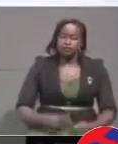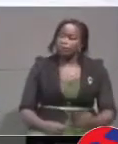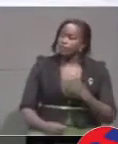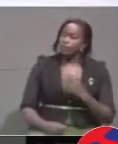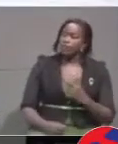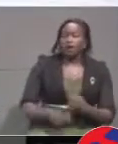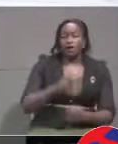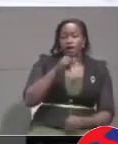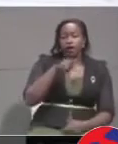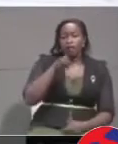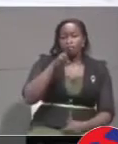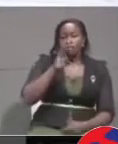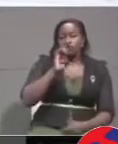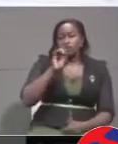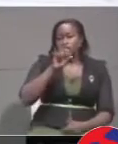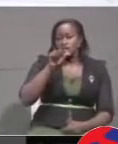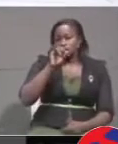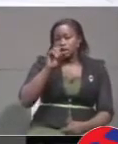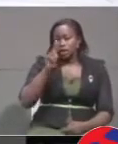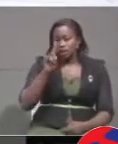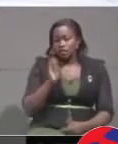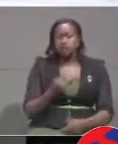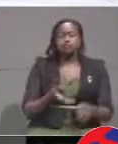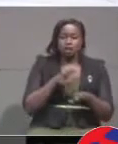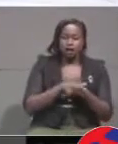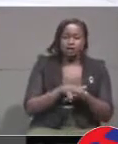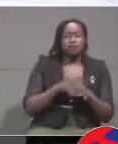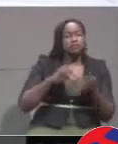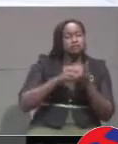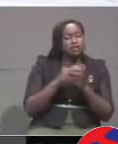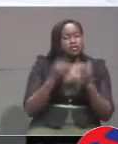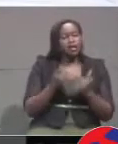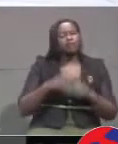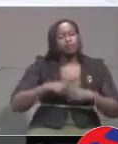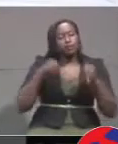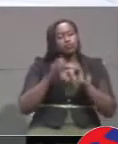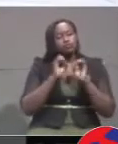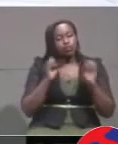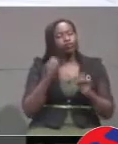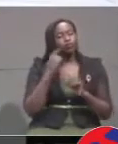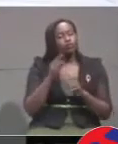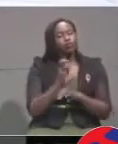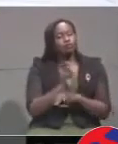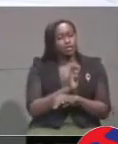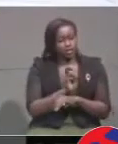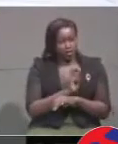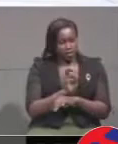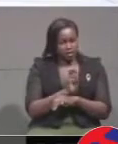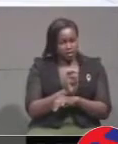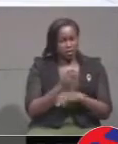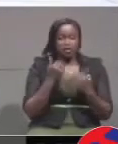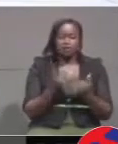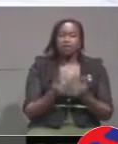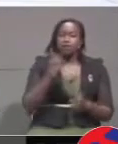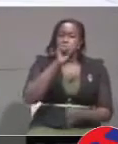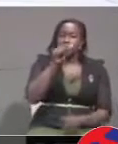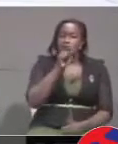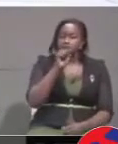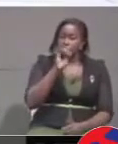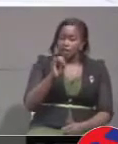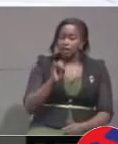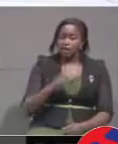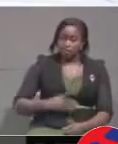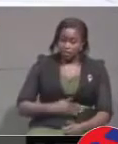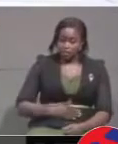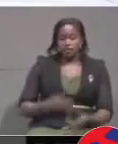Bugorovish. Ogo bya lya tatu. To yandi ndoza yo yugubate makoko kuguru. Ono wantinda. Ono wantinda